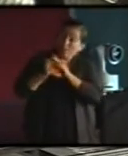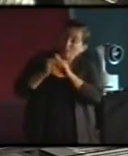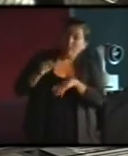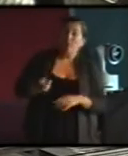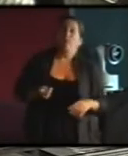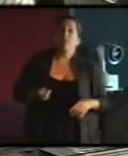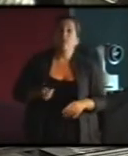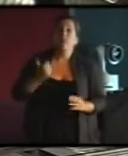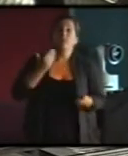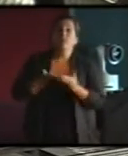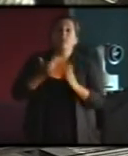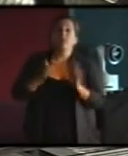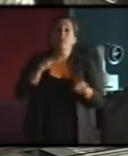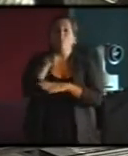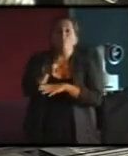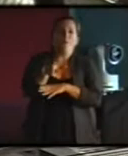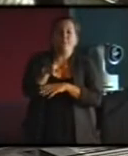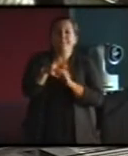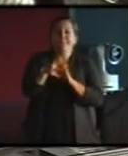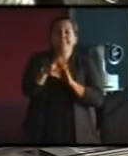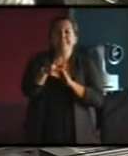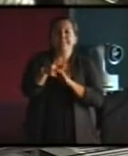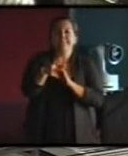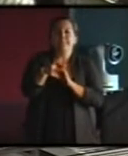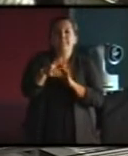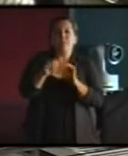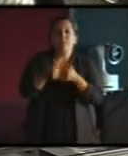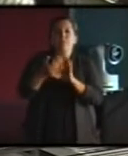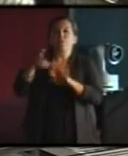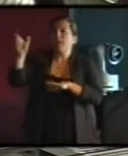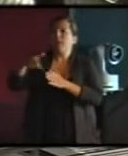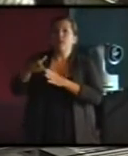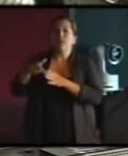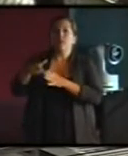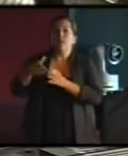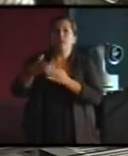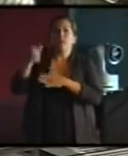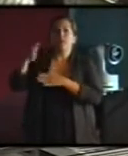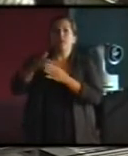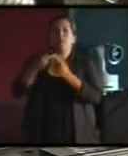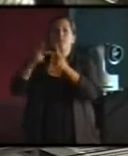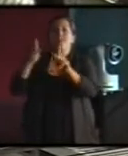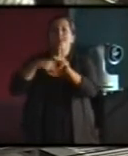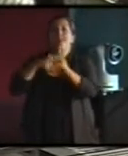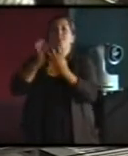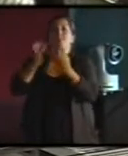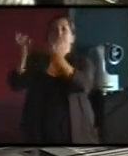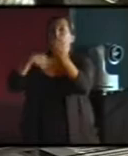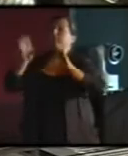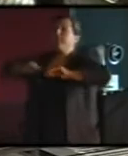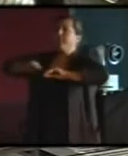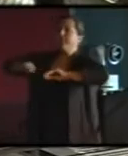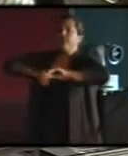voilà encore un de ces mots dans le discours des planificateurs urbanistes que j'enseigne à Berlin,